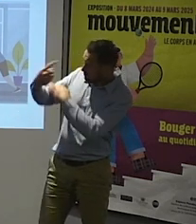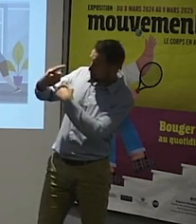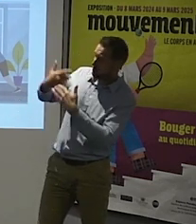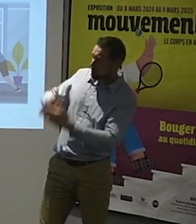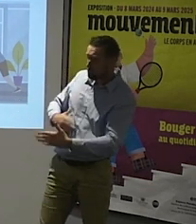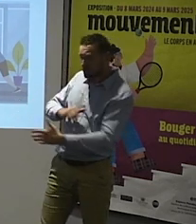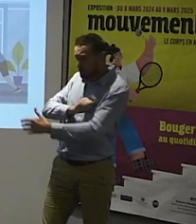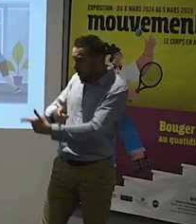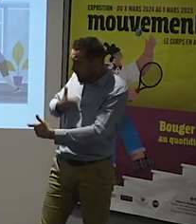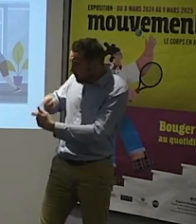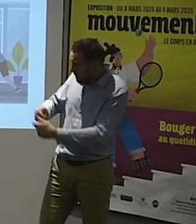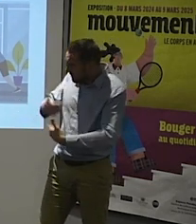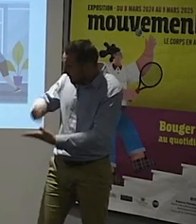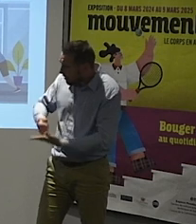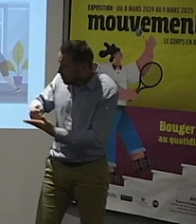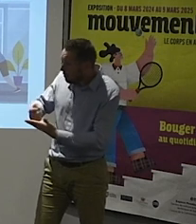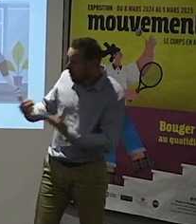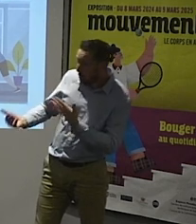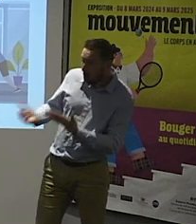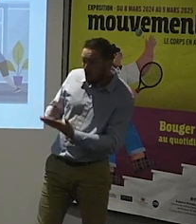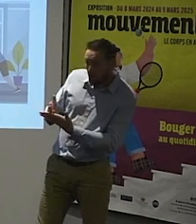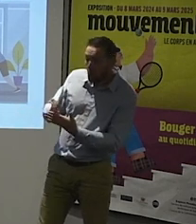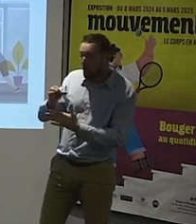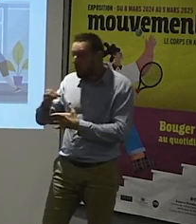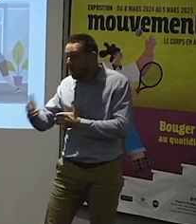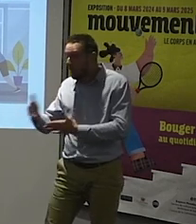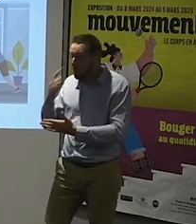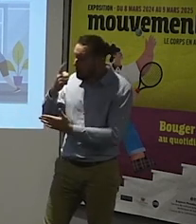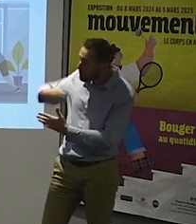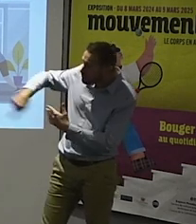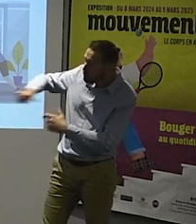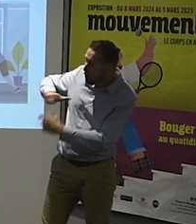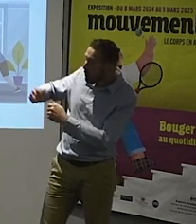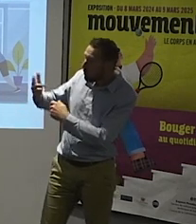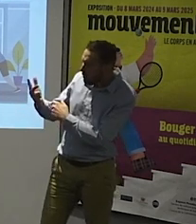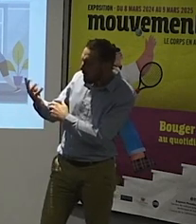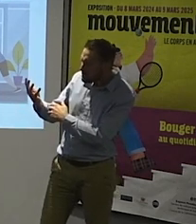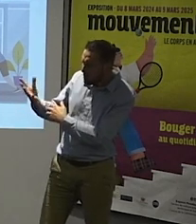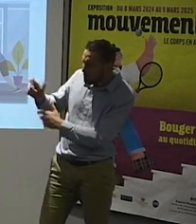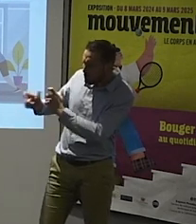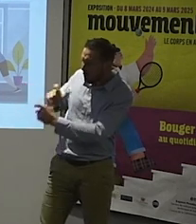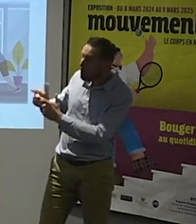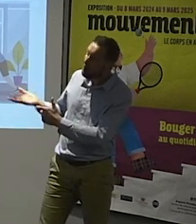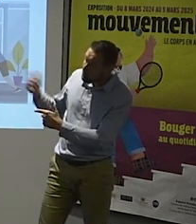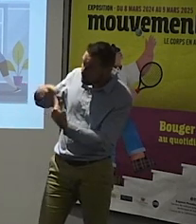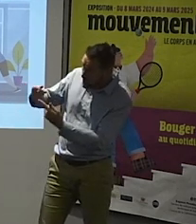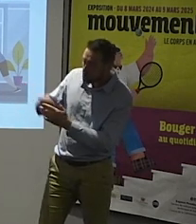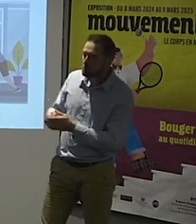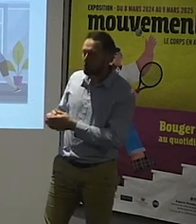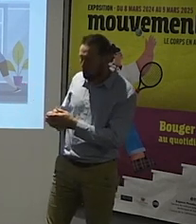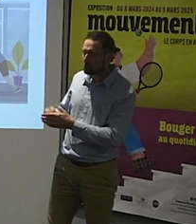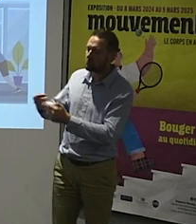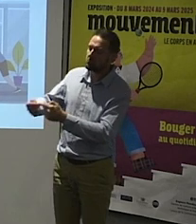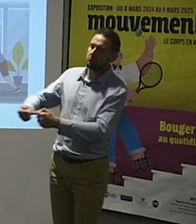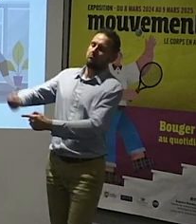dit oui. Donc on était 4 ou 5 de notre assos. Et ma foi, on a eu une réunion, évidemment, avant, c'était au mois de juin,